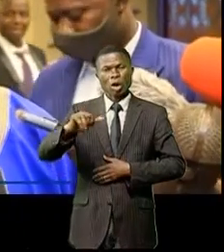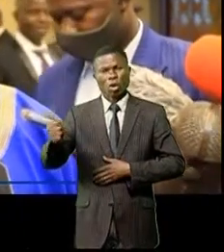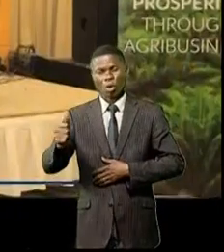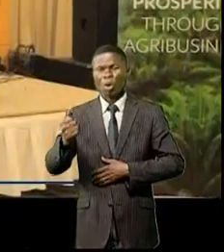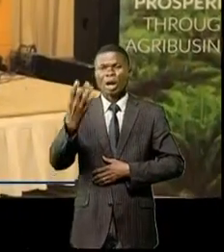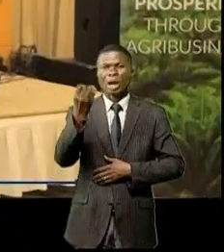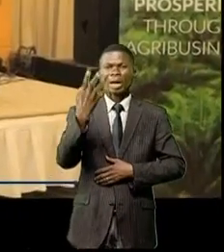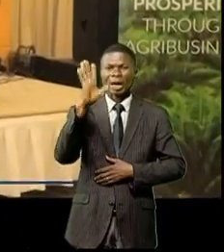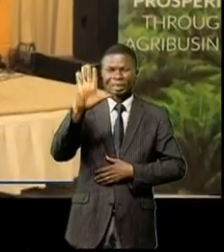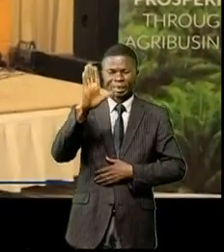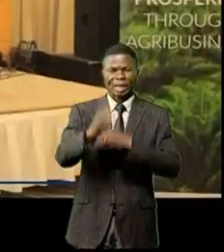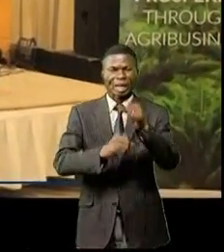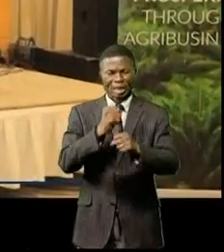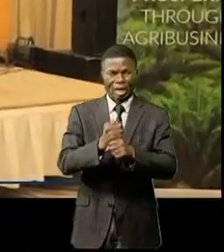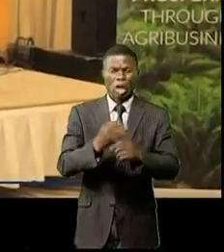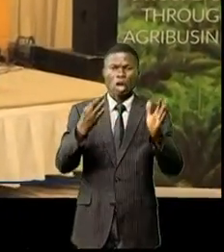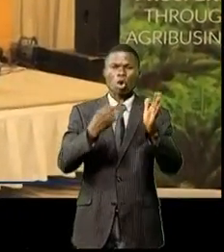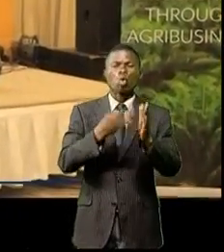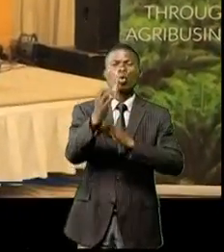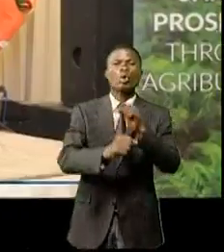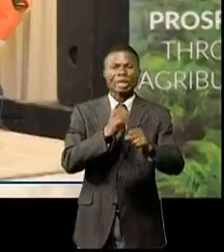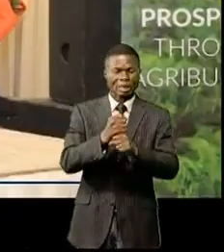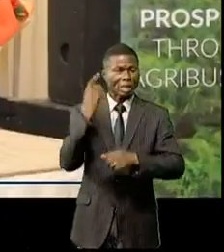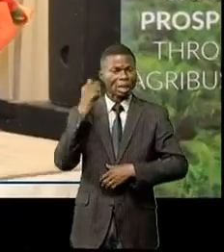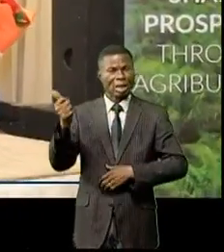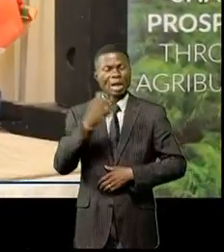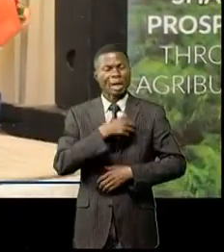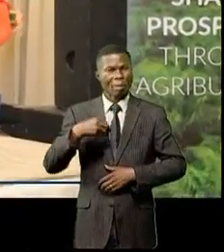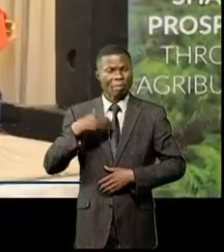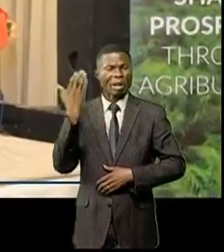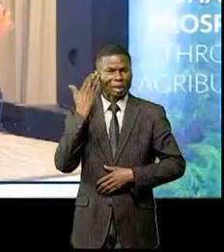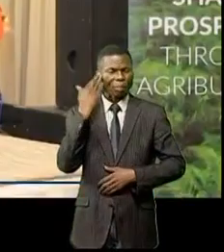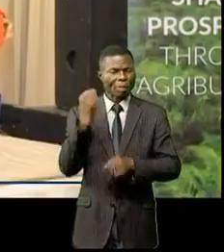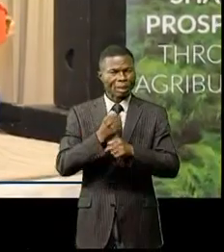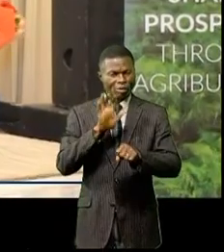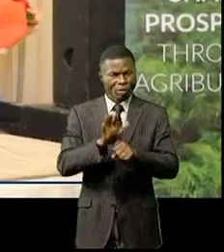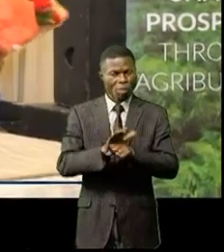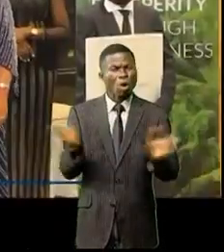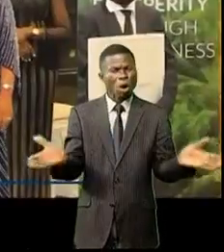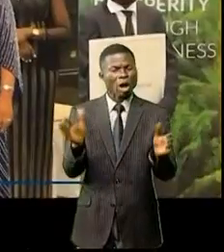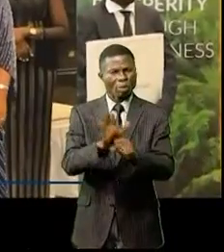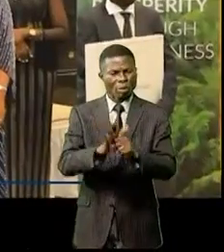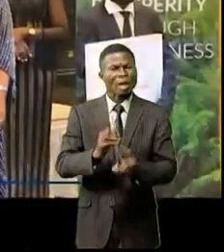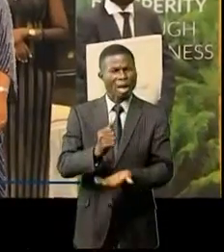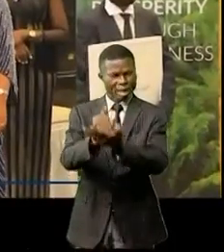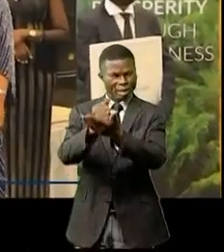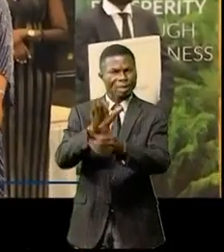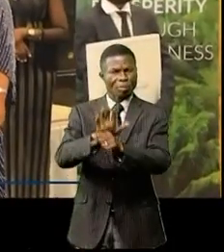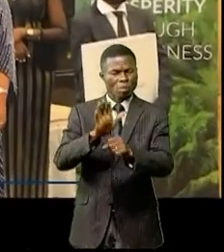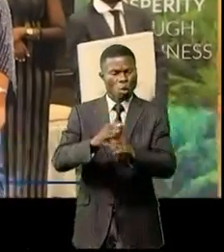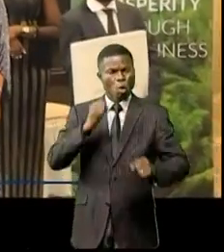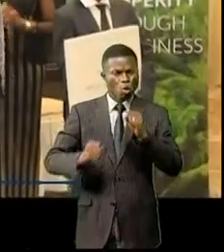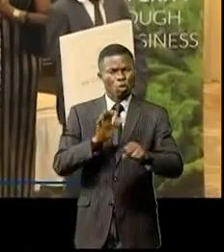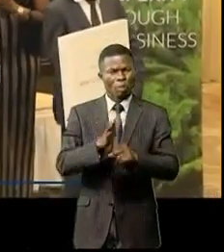43 ans, 45 ans ou même 8 ans comme on l'a entendu, les hommes et les femmes, ça encourage, ça permet une certaine